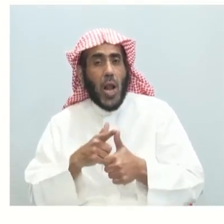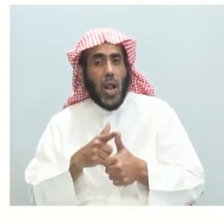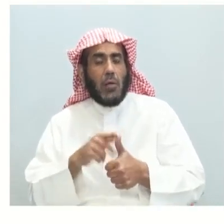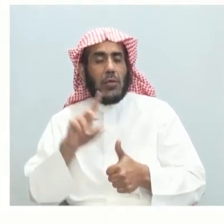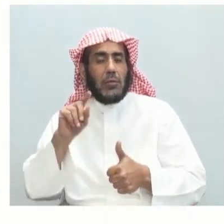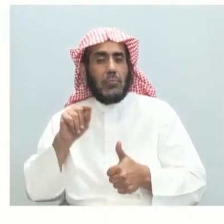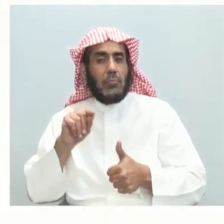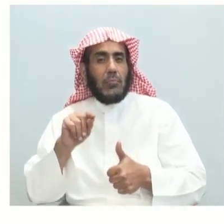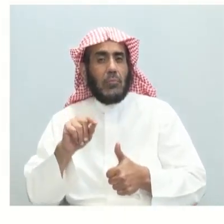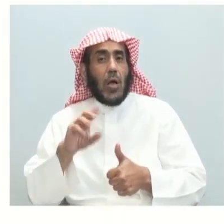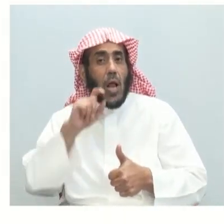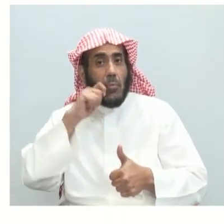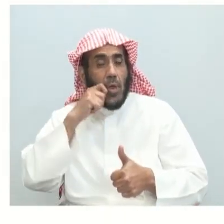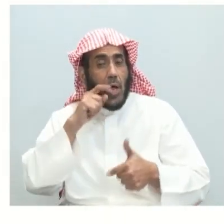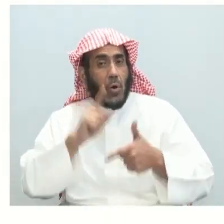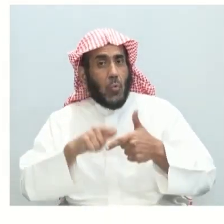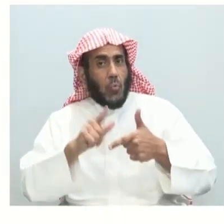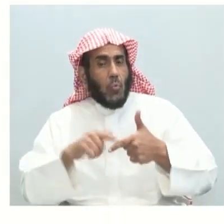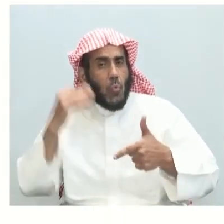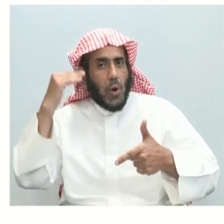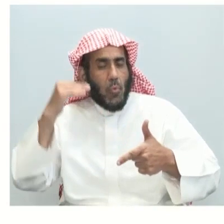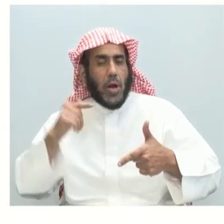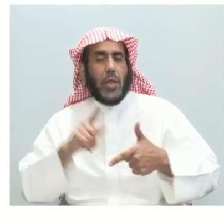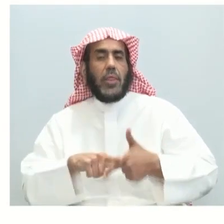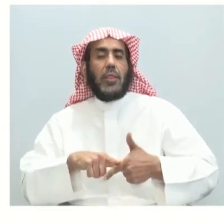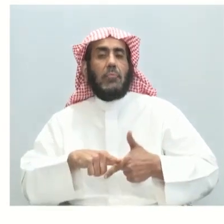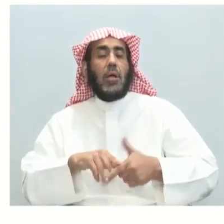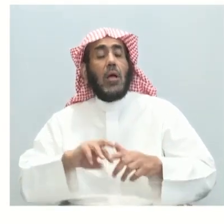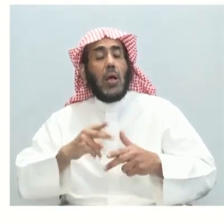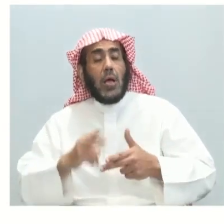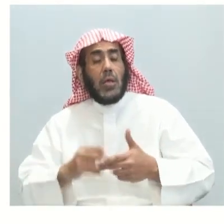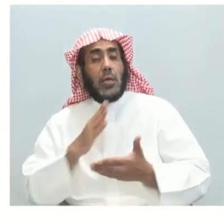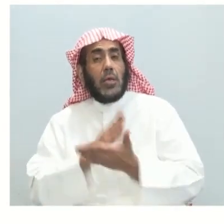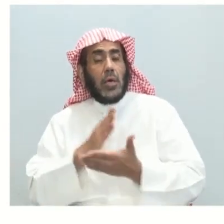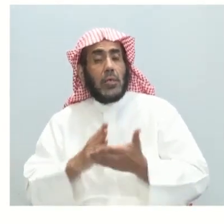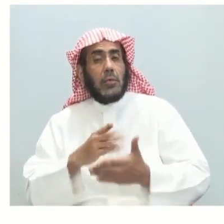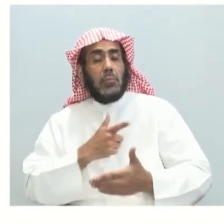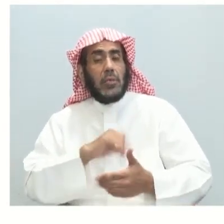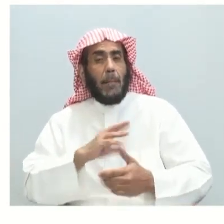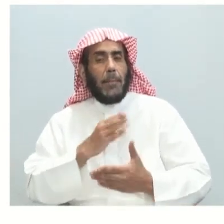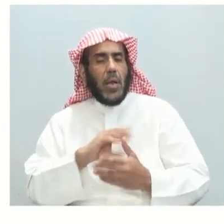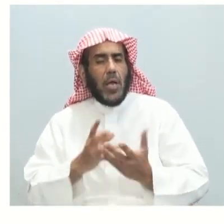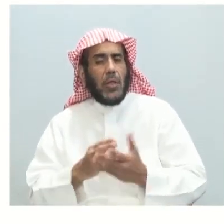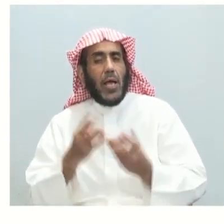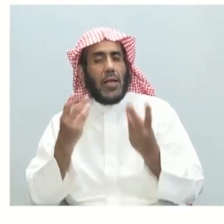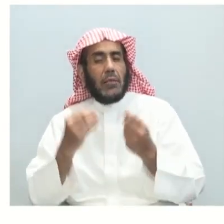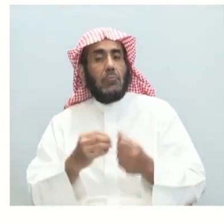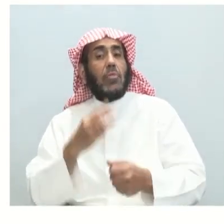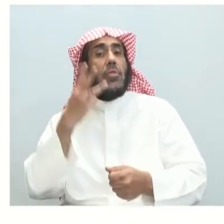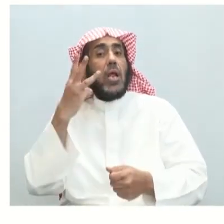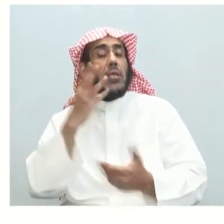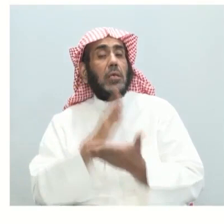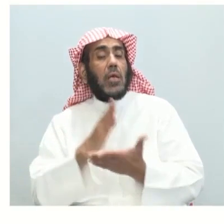احسنتم المذكر والمؤنث ايضا ينقسم الاسم من حيث عدد ثلاثه